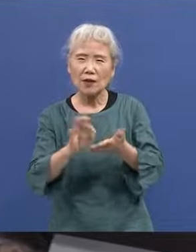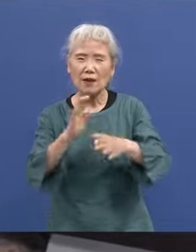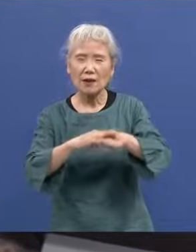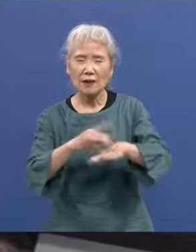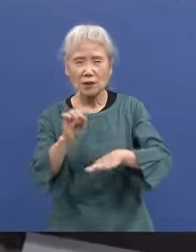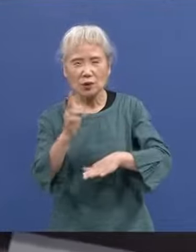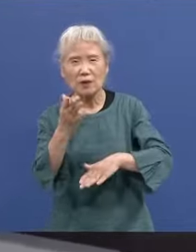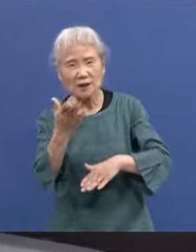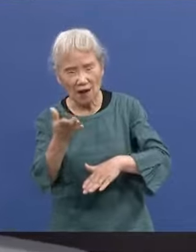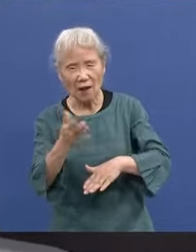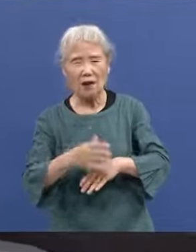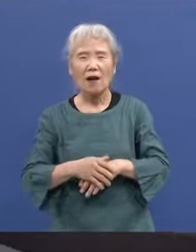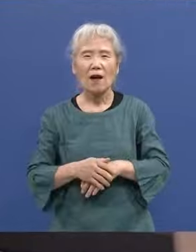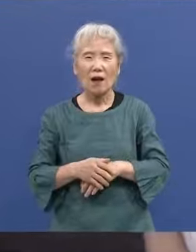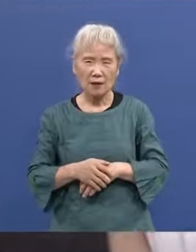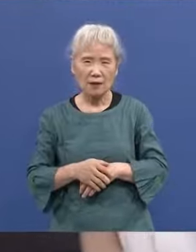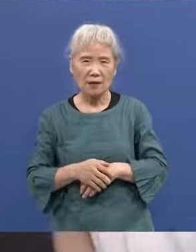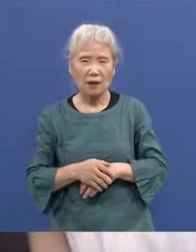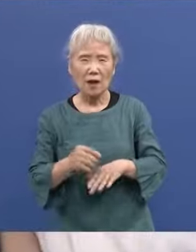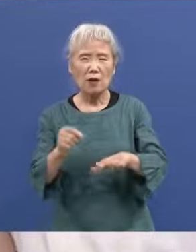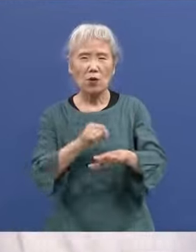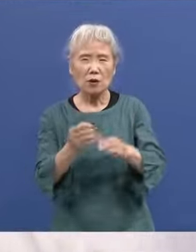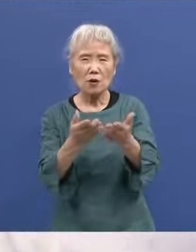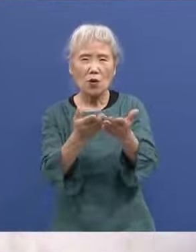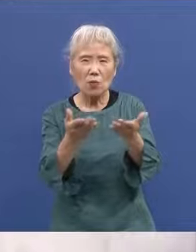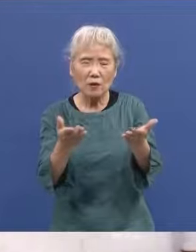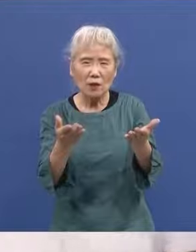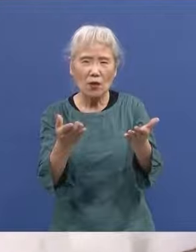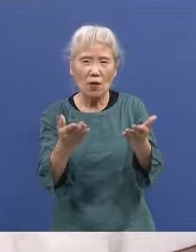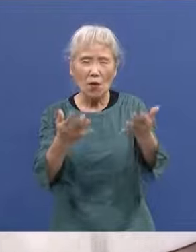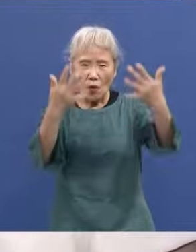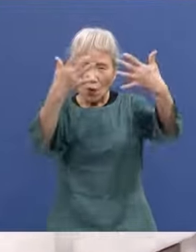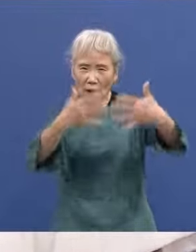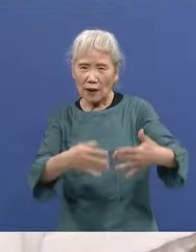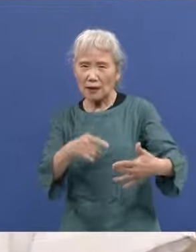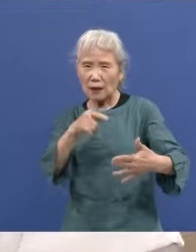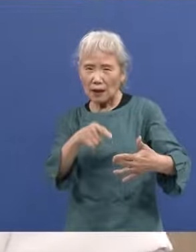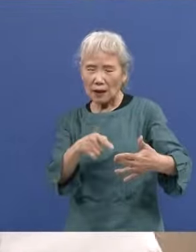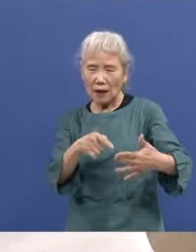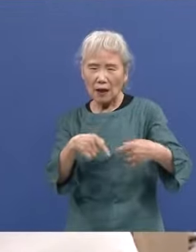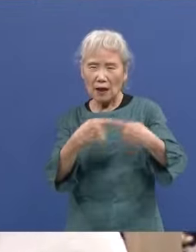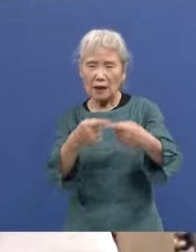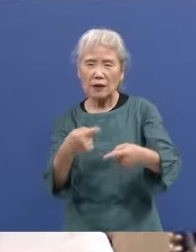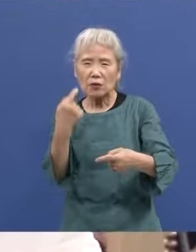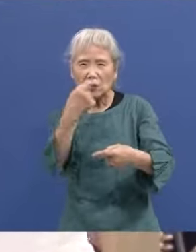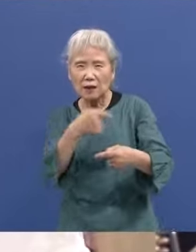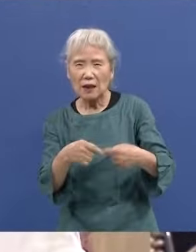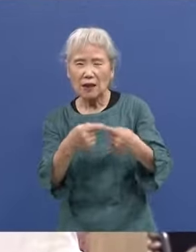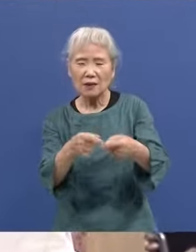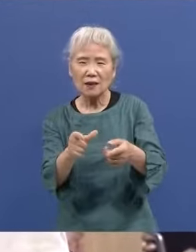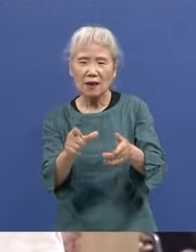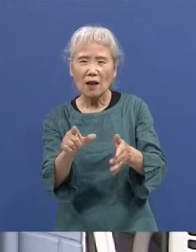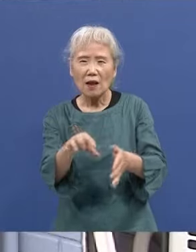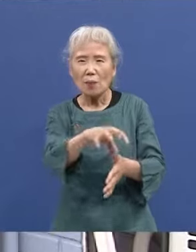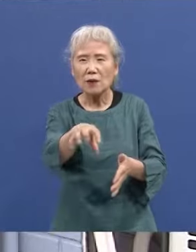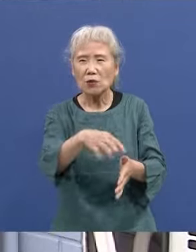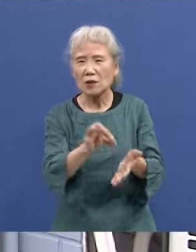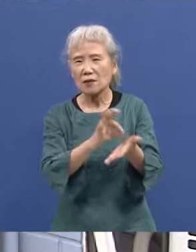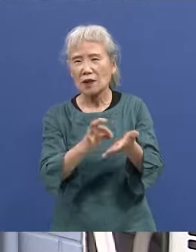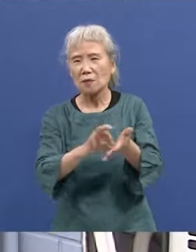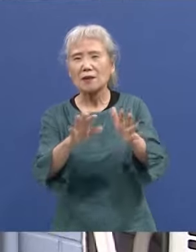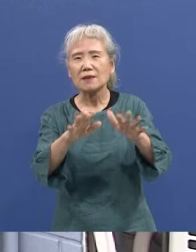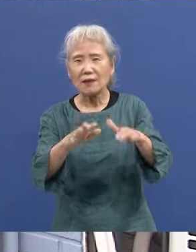教えていただけますか？ はい、特にお店の顔である外観や入り口、そういったところに使わせていただきました